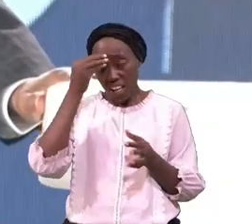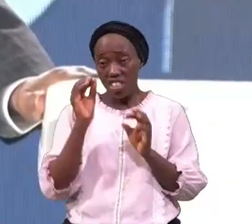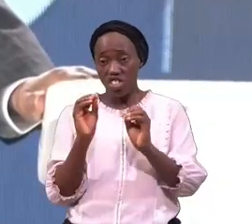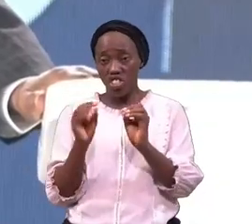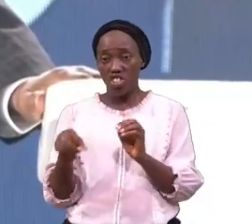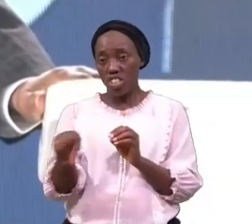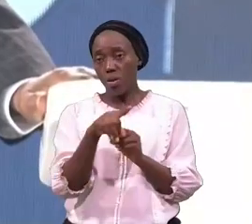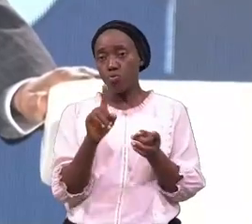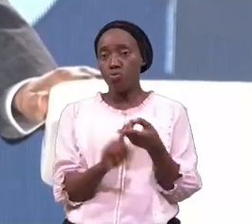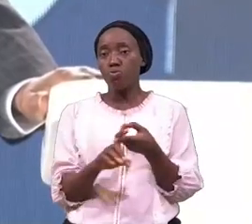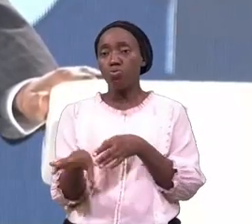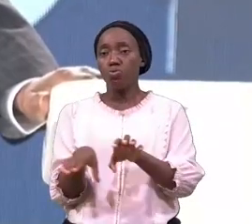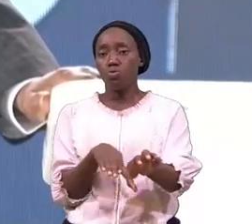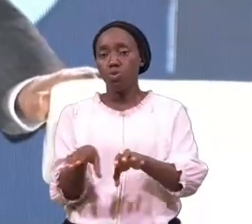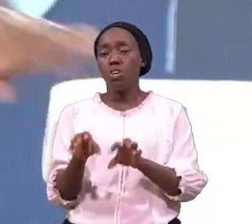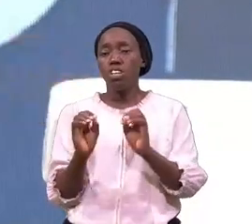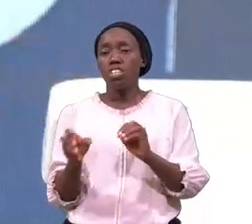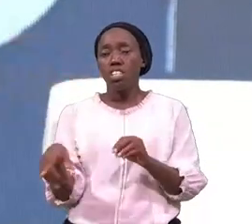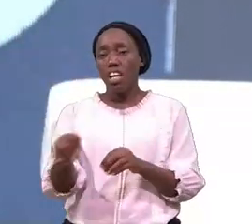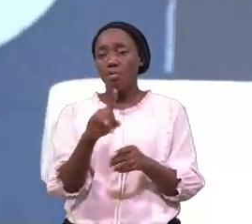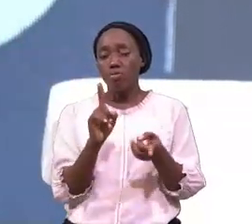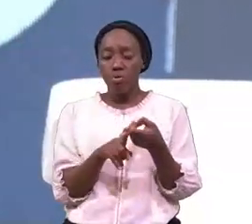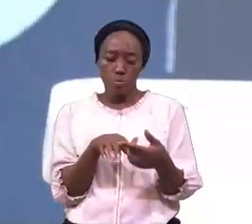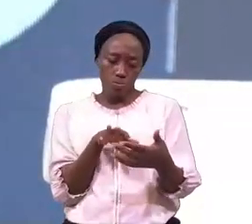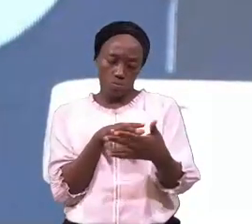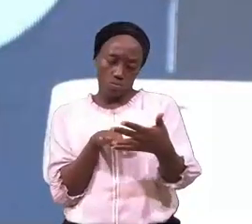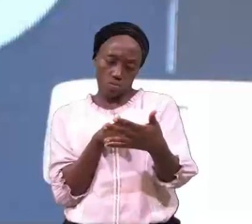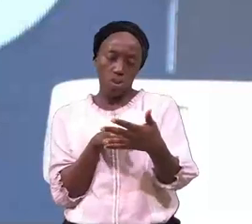Enseignez-leur à observer. Enseignez-leur à pratiquer.